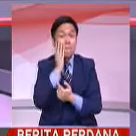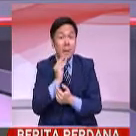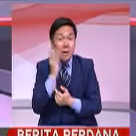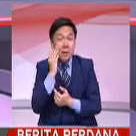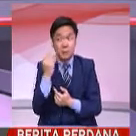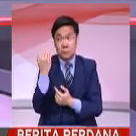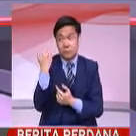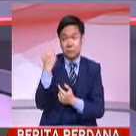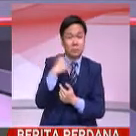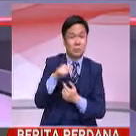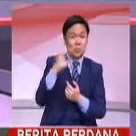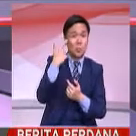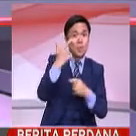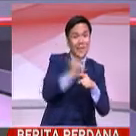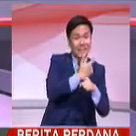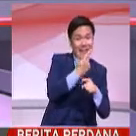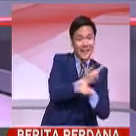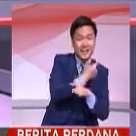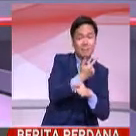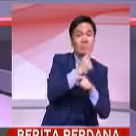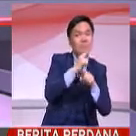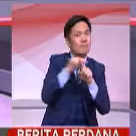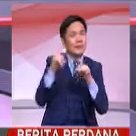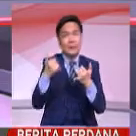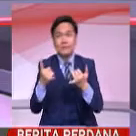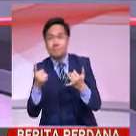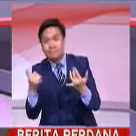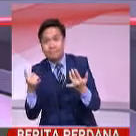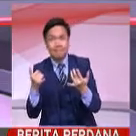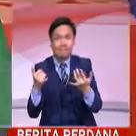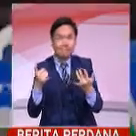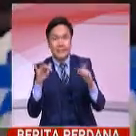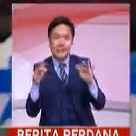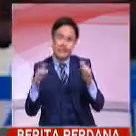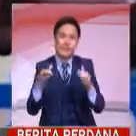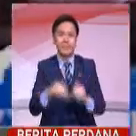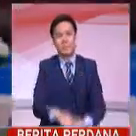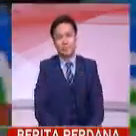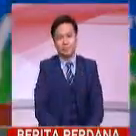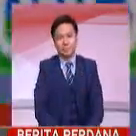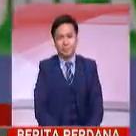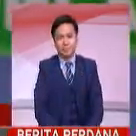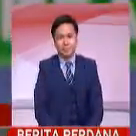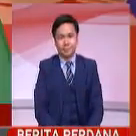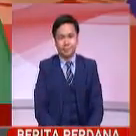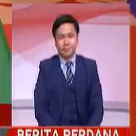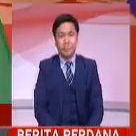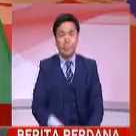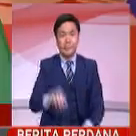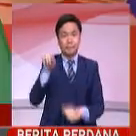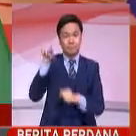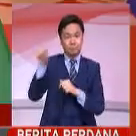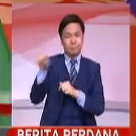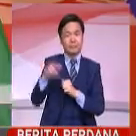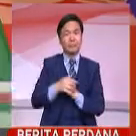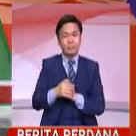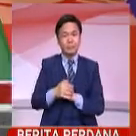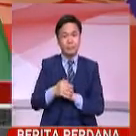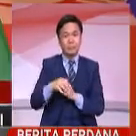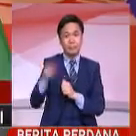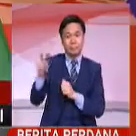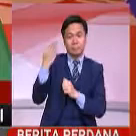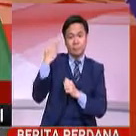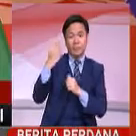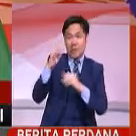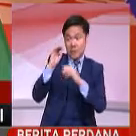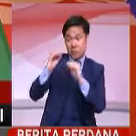yang diraih semasa sesi latihan hai hai Hai jelas bekas jurulatih beregu Indonesia